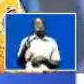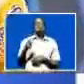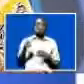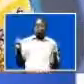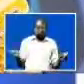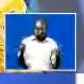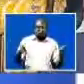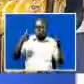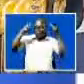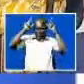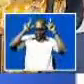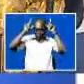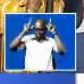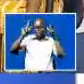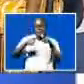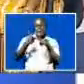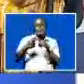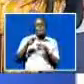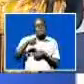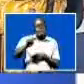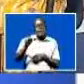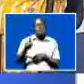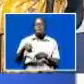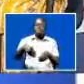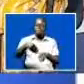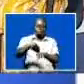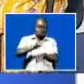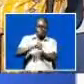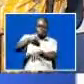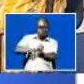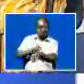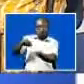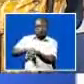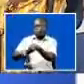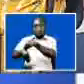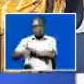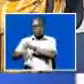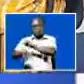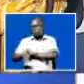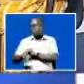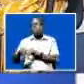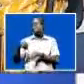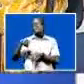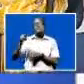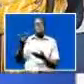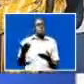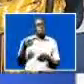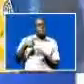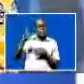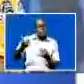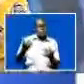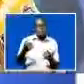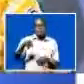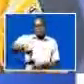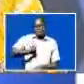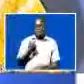ngombe, ngombe akaingia kwa miba. Basi niliona tu alikunja kikoi pekee. Na sikukiona kimpita magoti. Na. Leo hii mimi